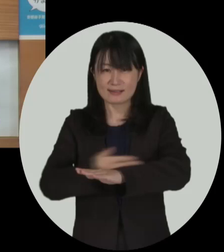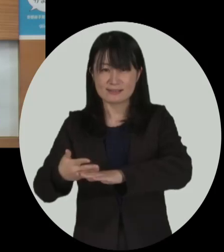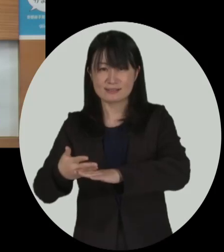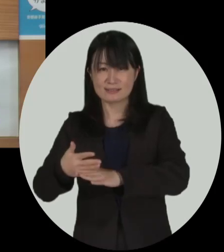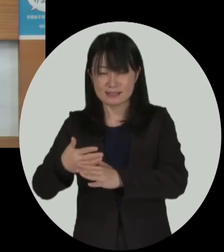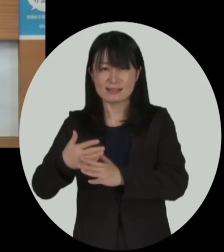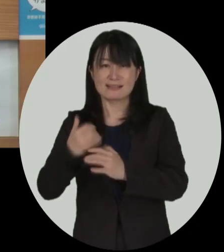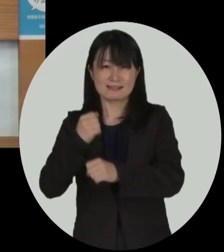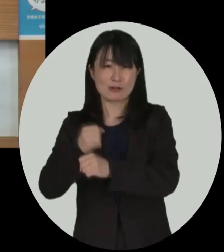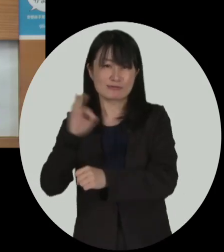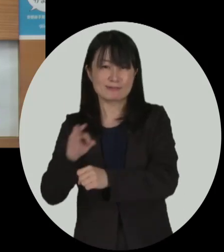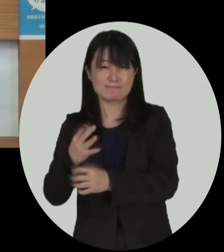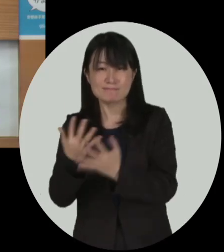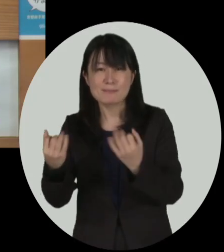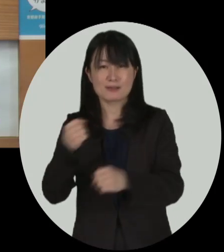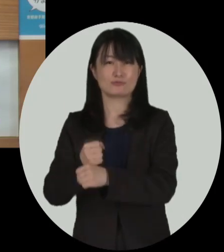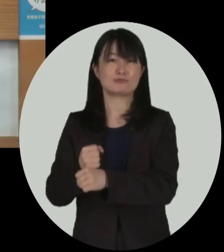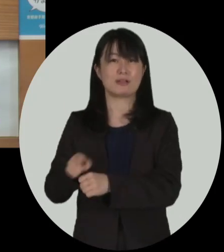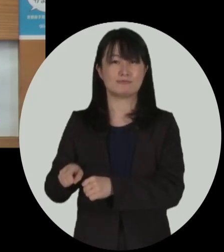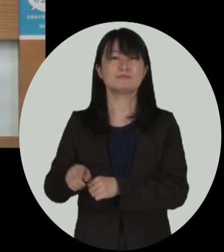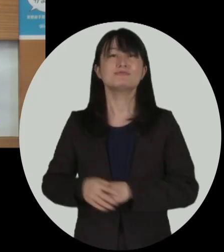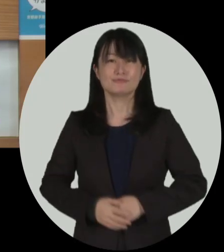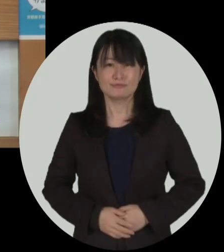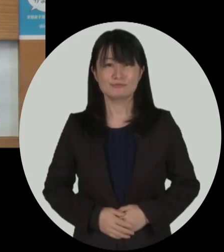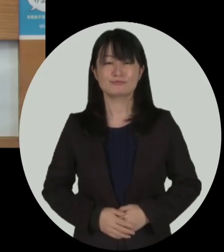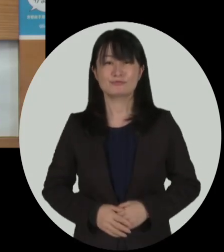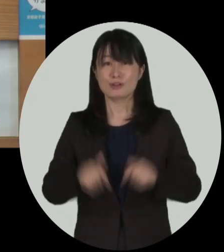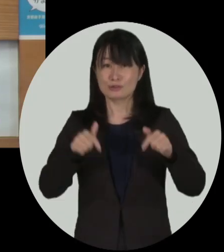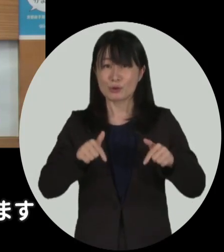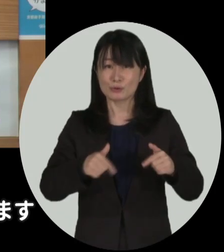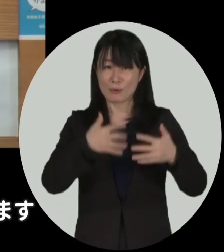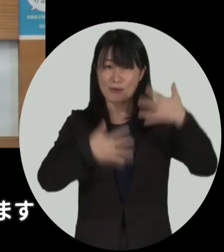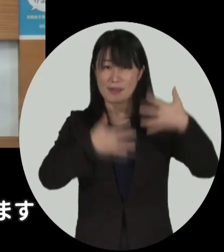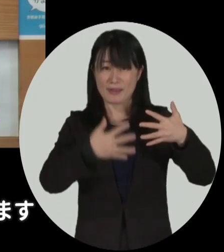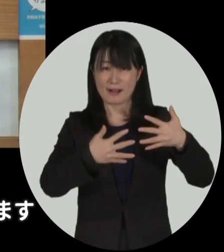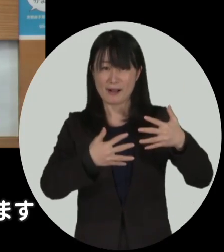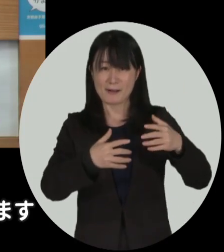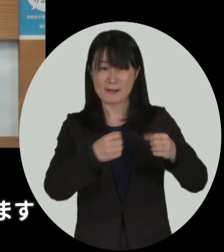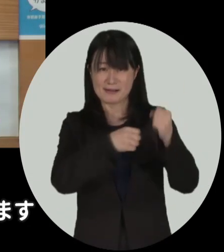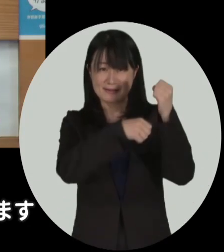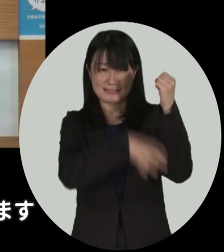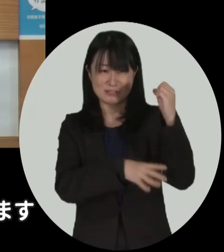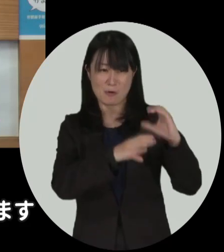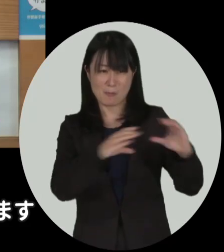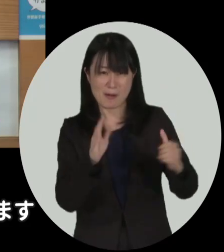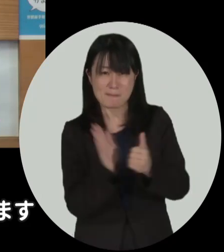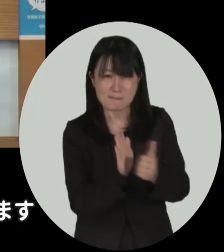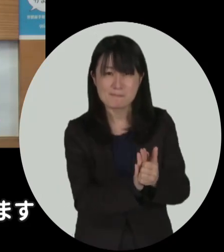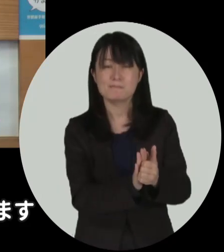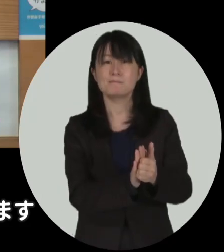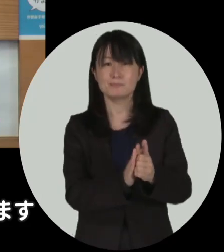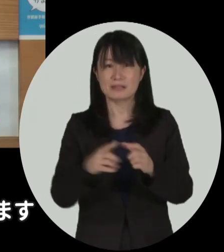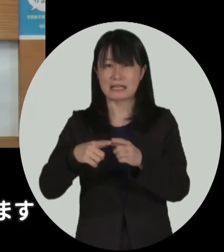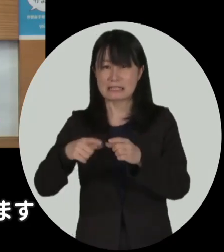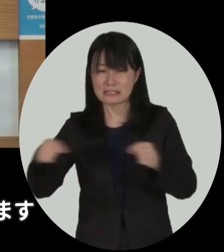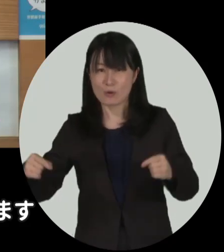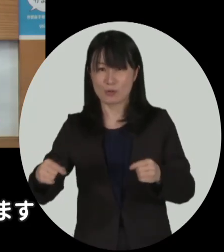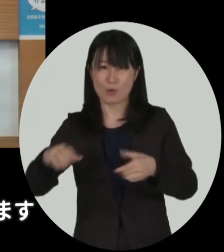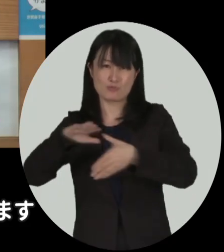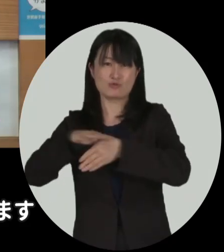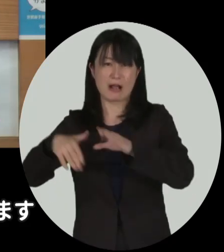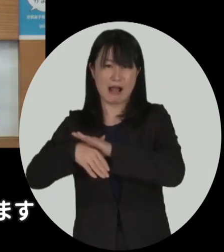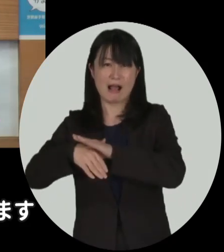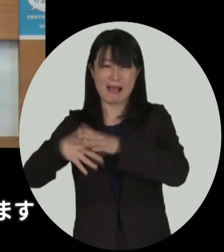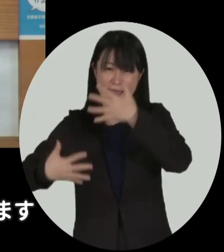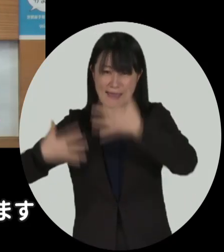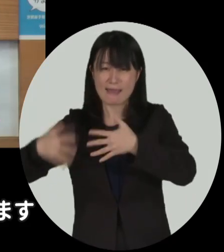けられておられます。京都映画の屋台骨を支え日本の映像文化の発展に大きく寄与されたご功績は高く評価